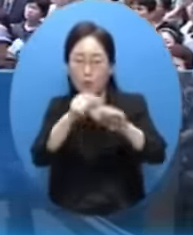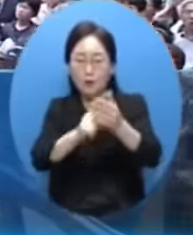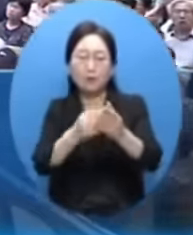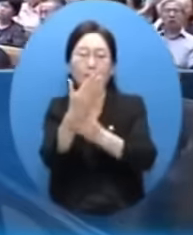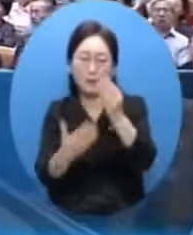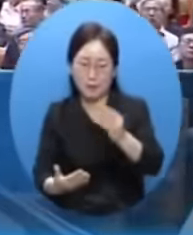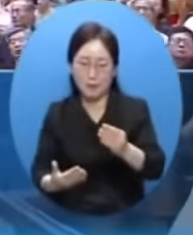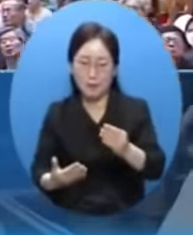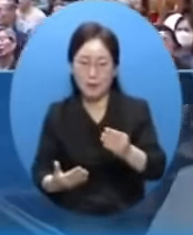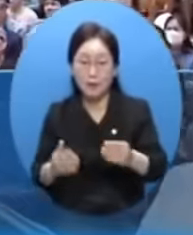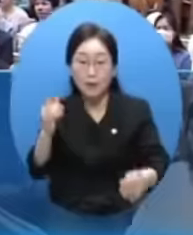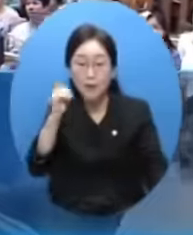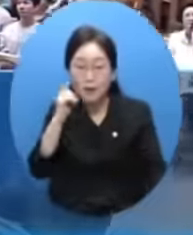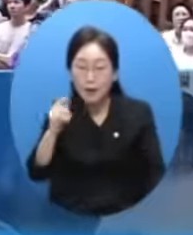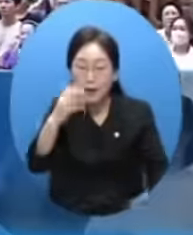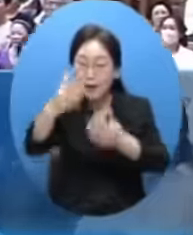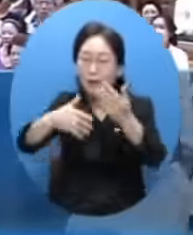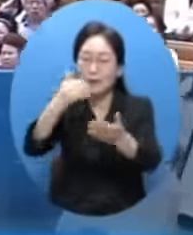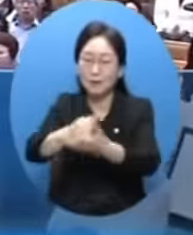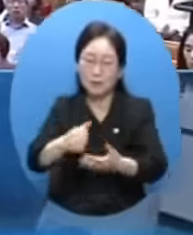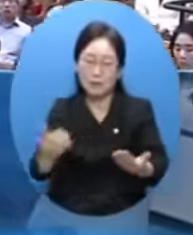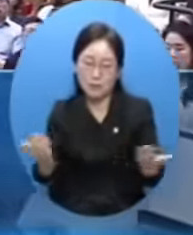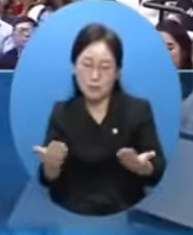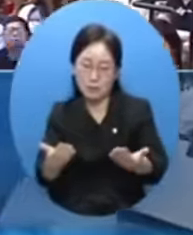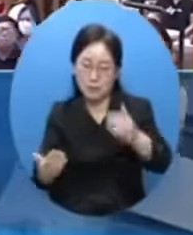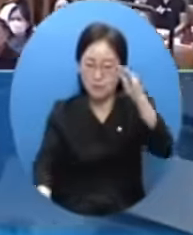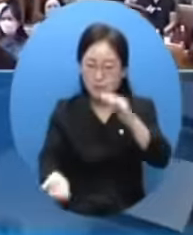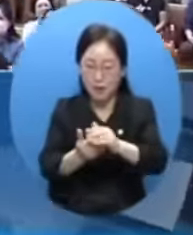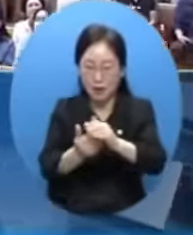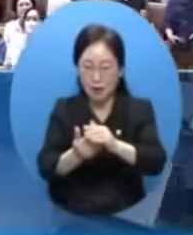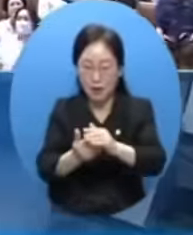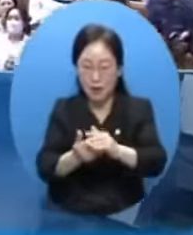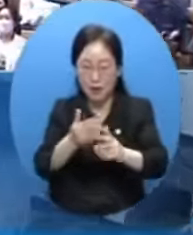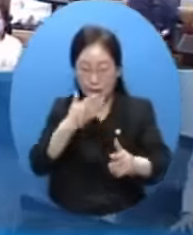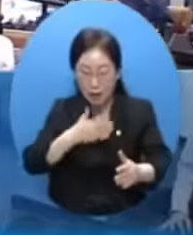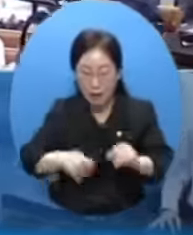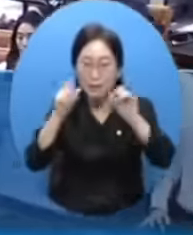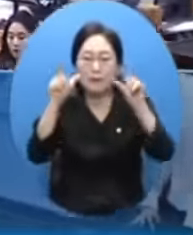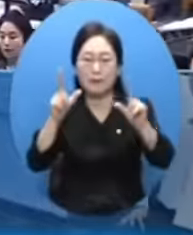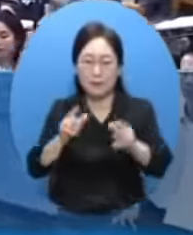낙담하였으니 그들이 우리 하나님께서 이 역사를 이루신 것을 알미니라.